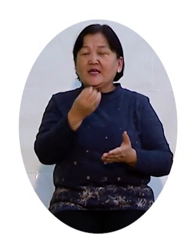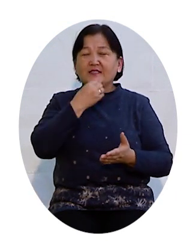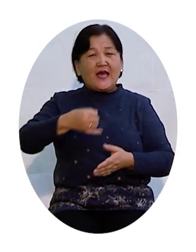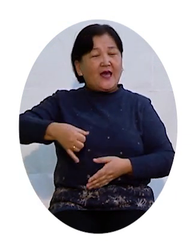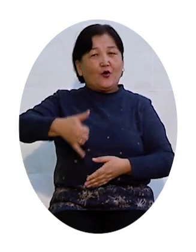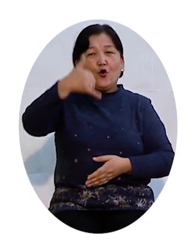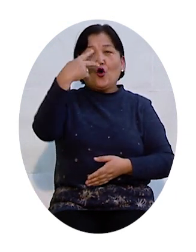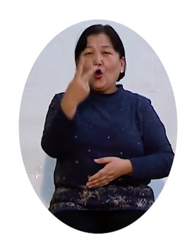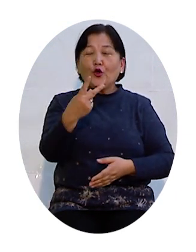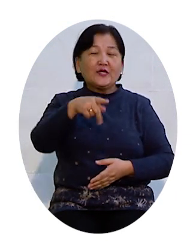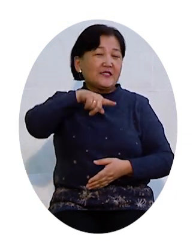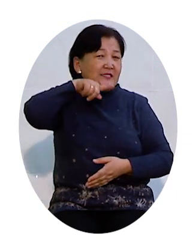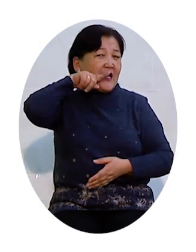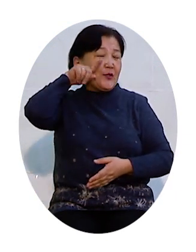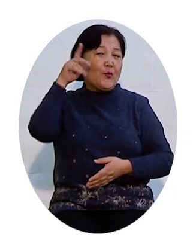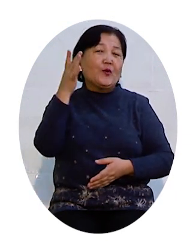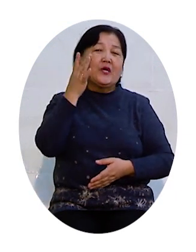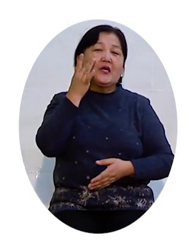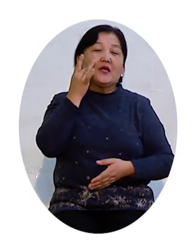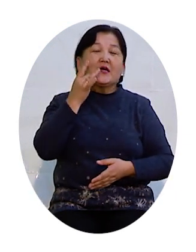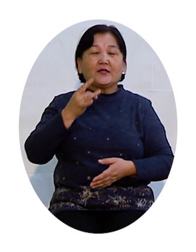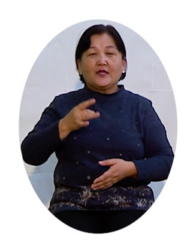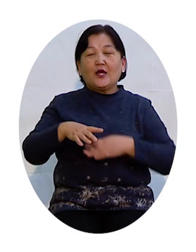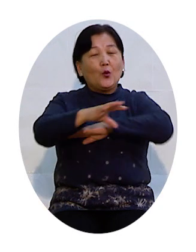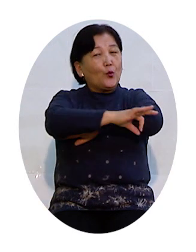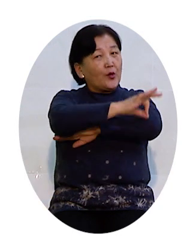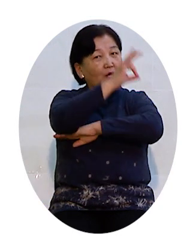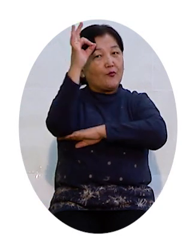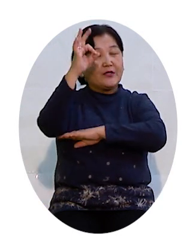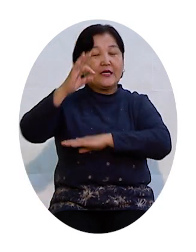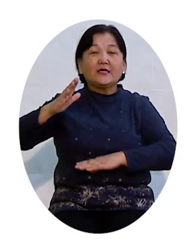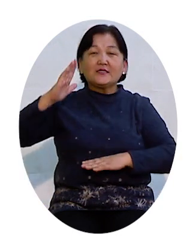Урхахын улаанаар нар унсан гэдэг юм.